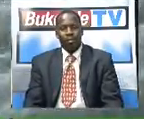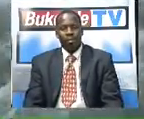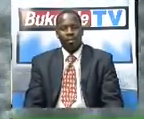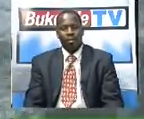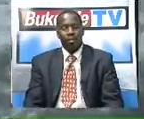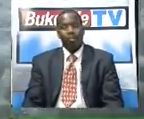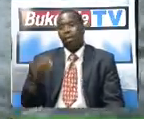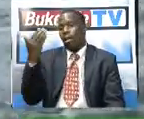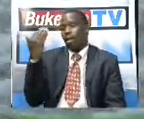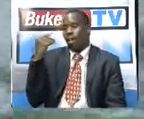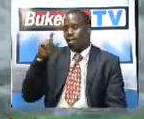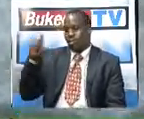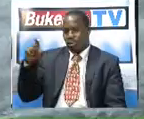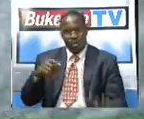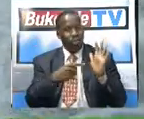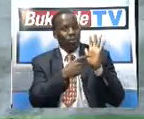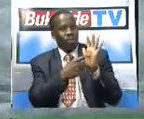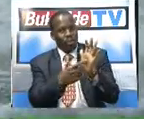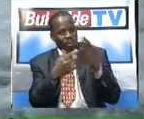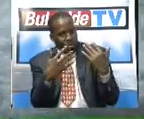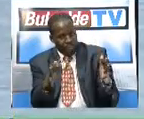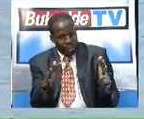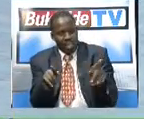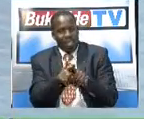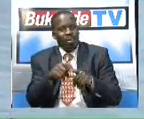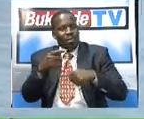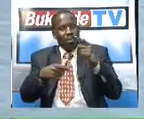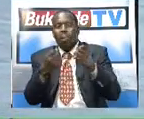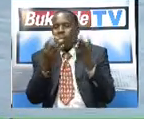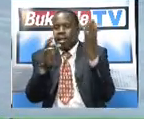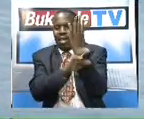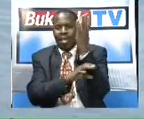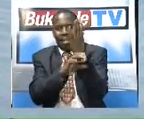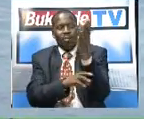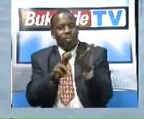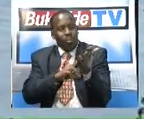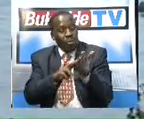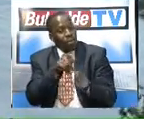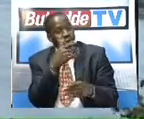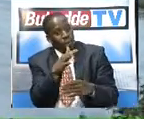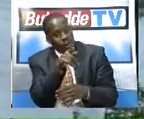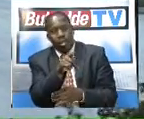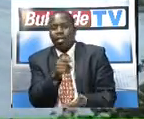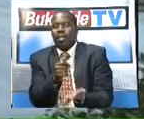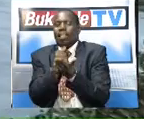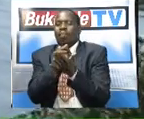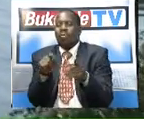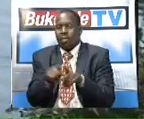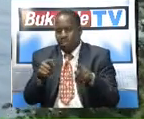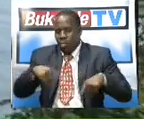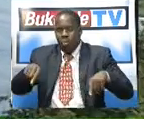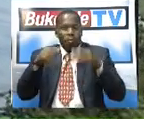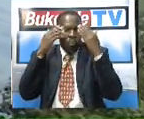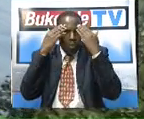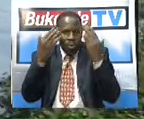Wiki wedde twakulambuza omugga Kiyira. Amawanga mangi gwe geeyambisa okubeezaawo abantu baago nga wano ewaffe tetunnamanya